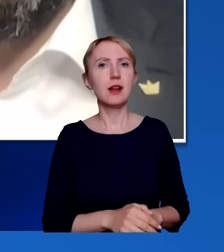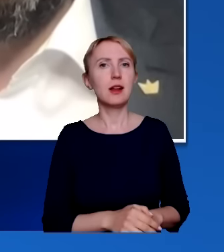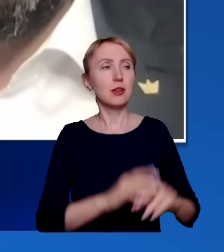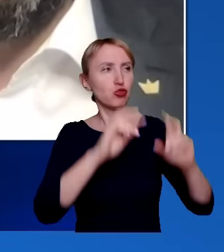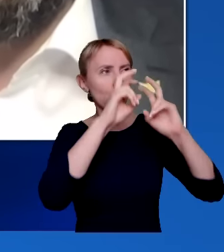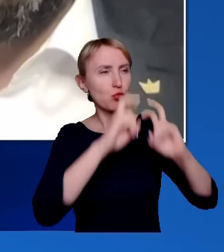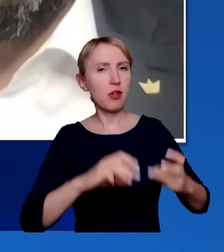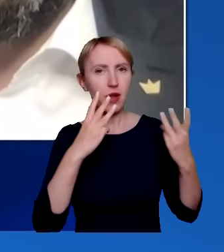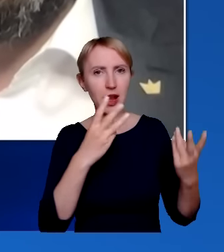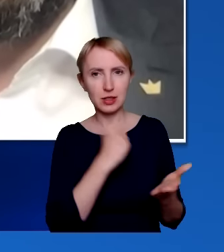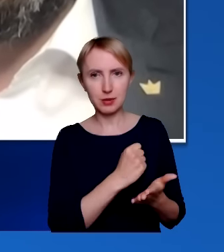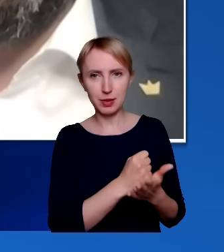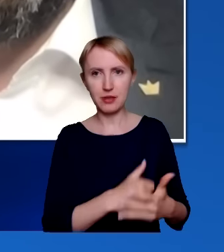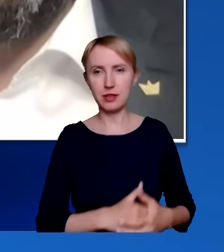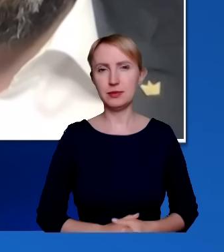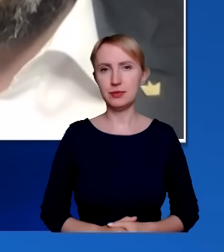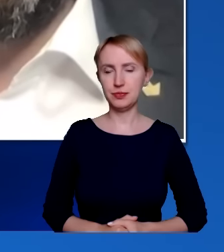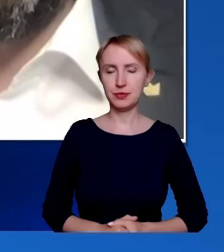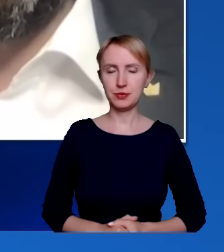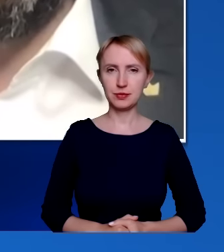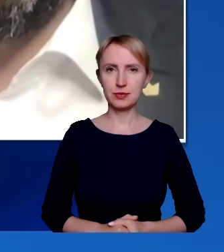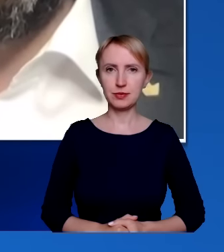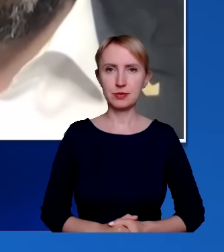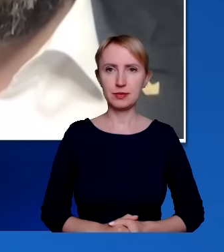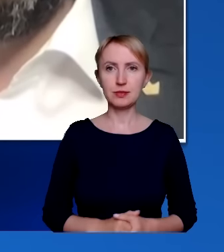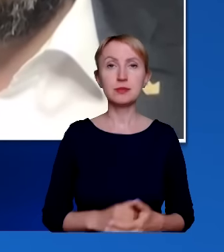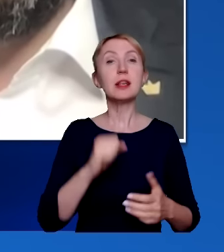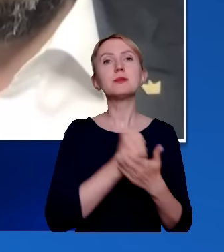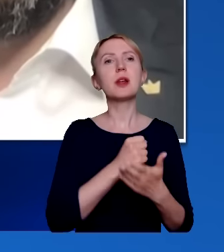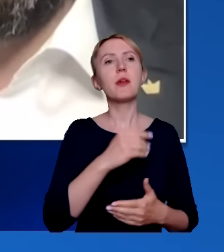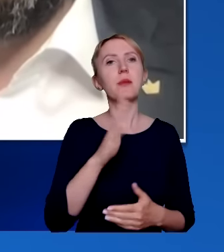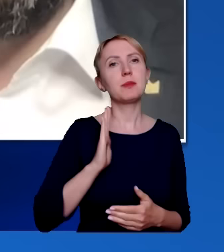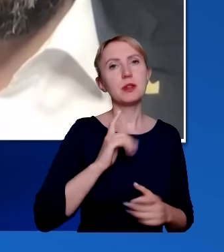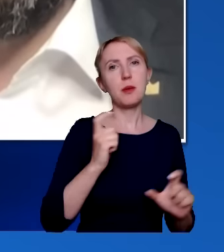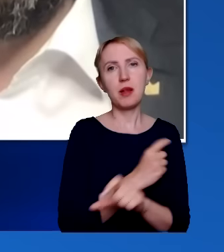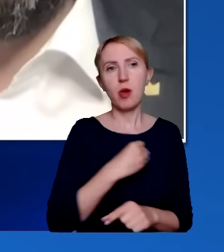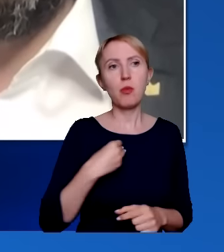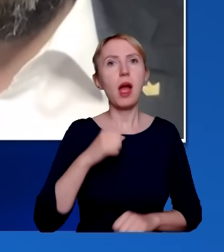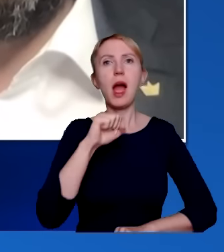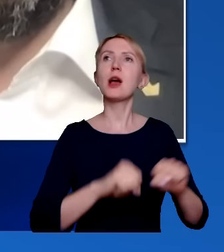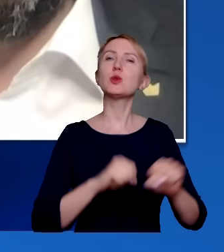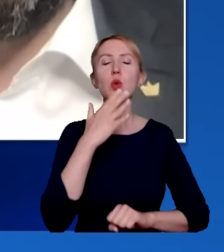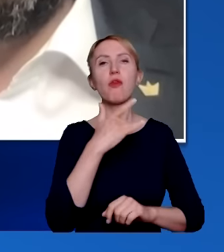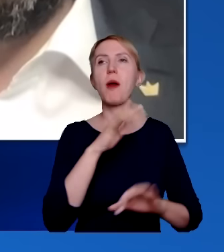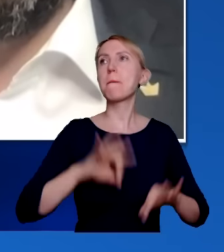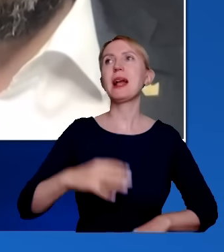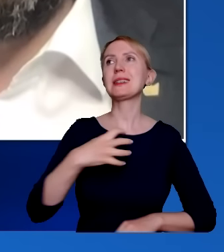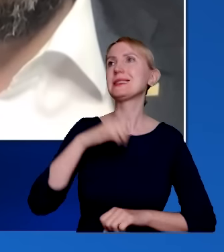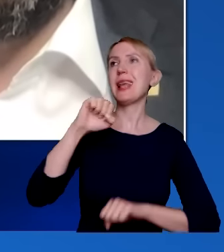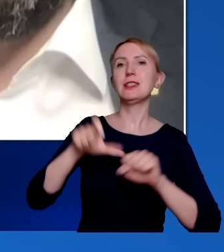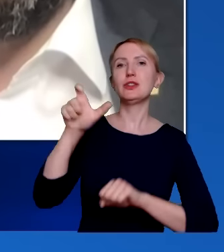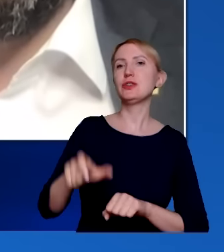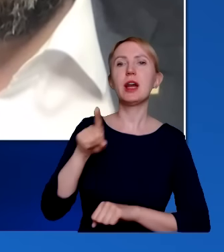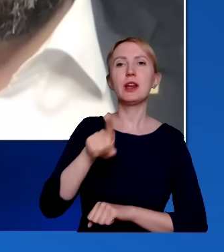ważne sprawy dotyczące bezpieczeństwa państwa polskiego a sąd mówił że pan sędzia ich wedle ich